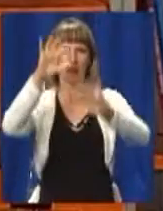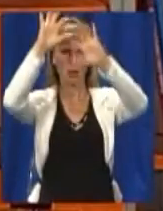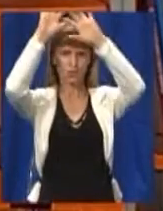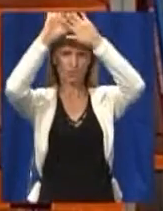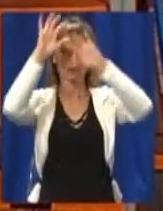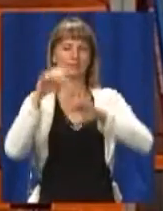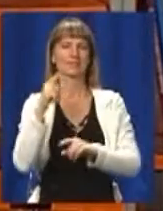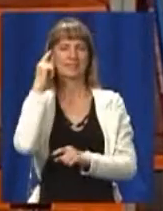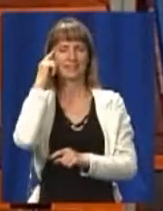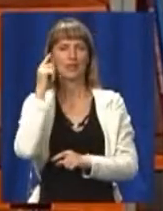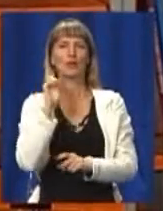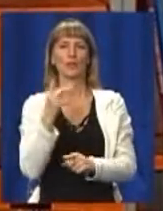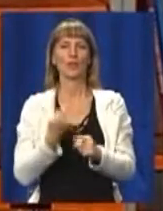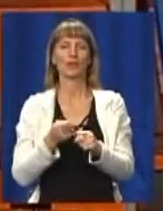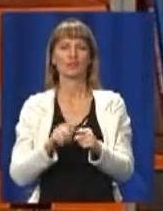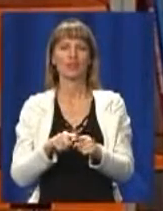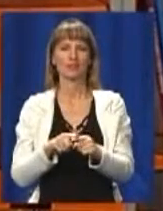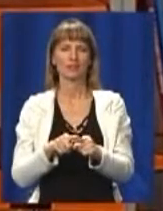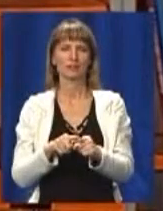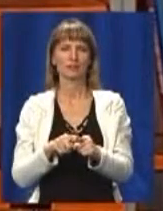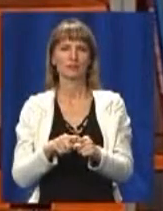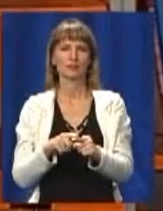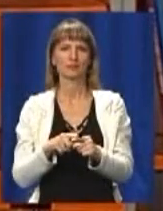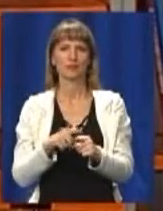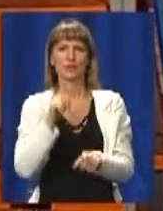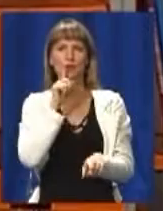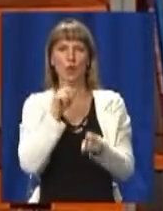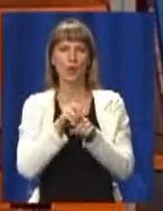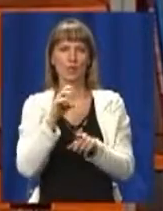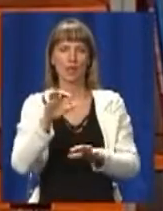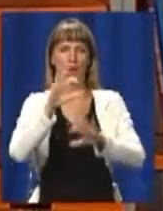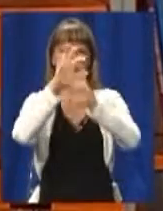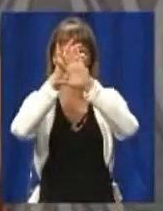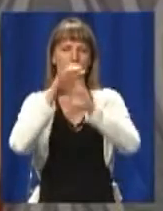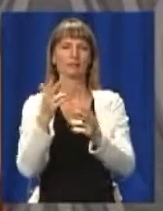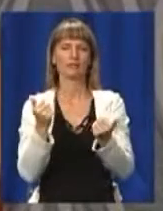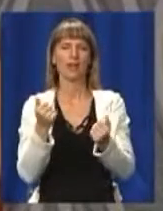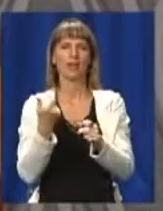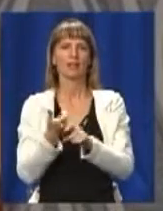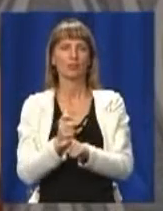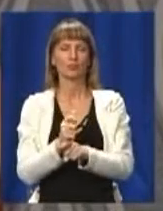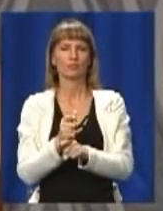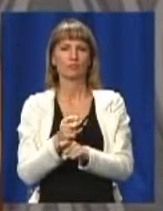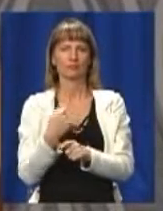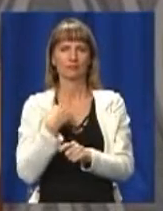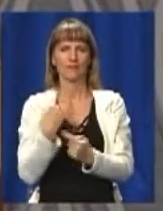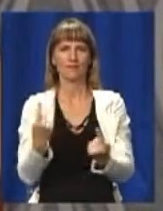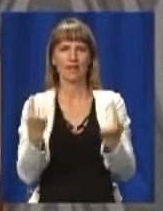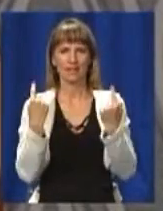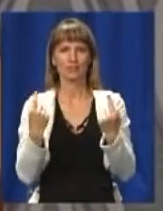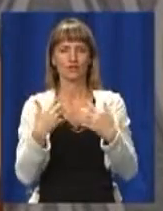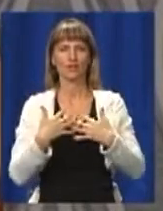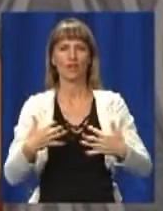Ну, щось таке знаю. А хто це такий? Ну, Лось схоже на оленя. Так, да. І насправді це дуже, як на мене, така